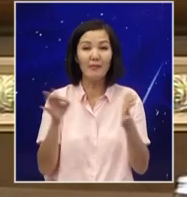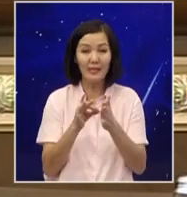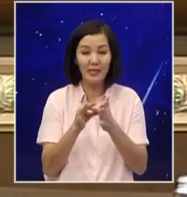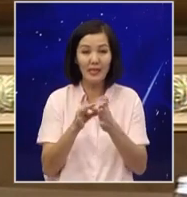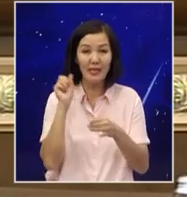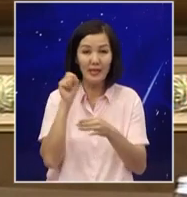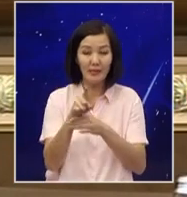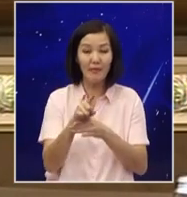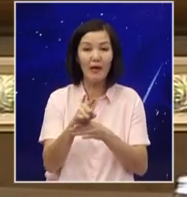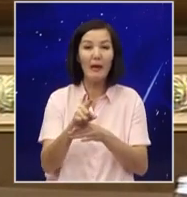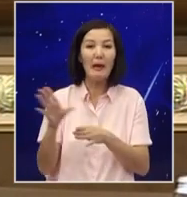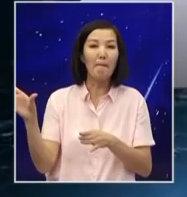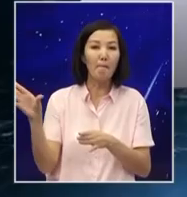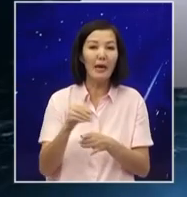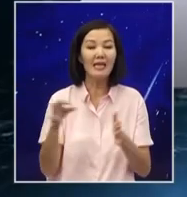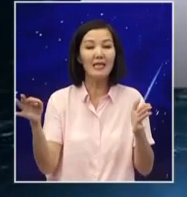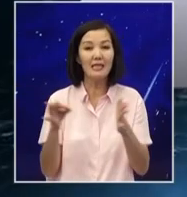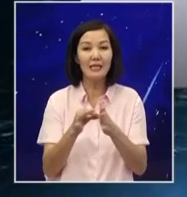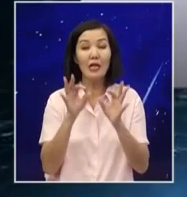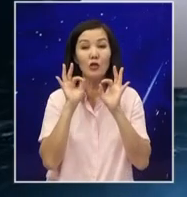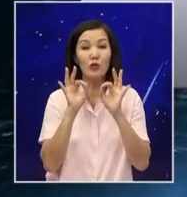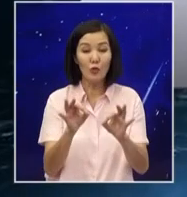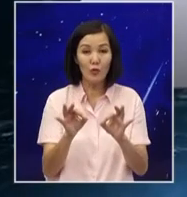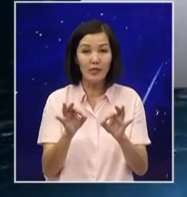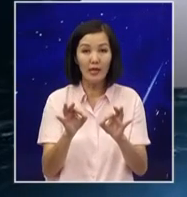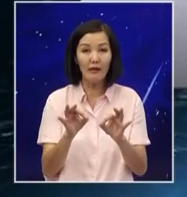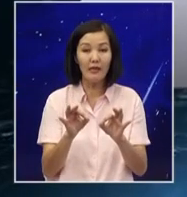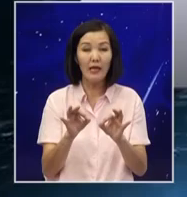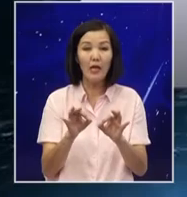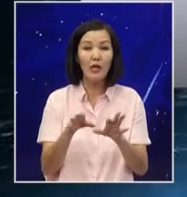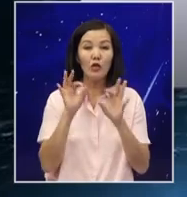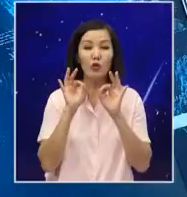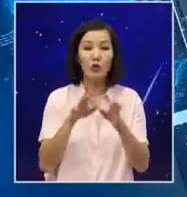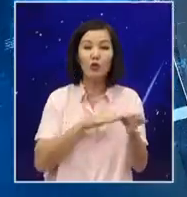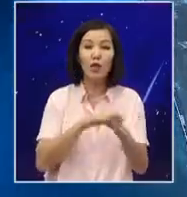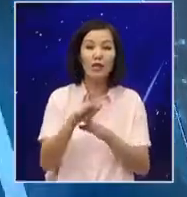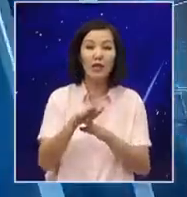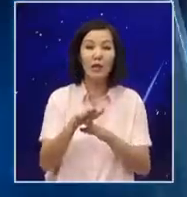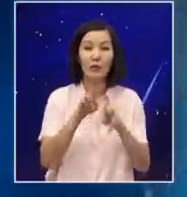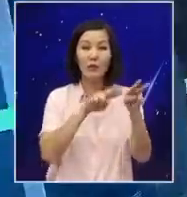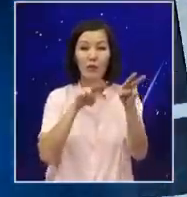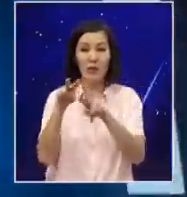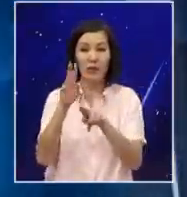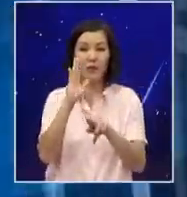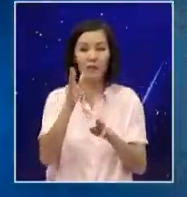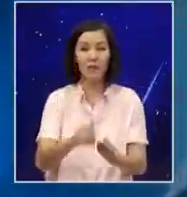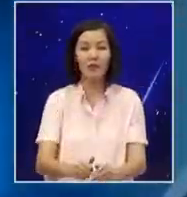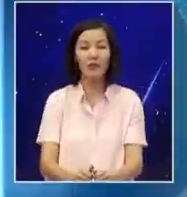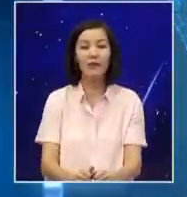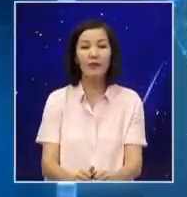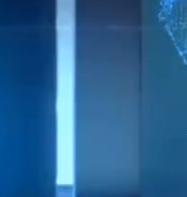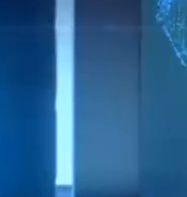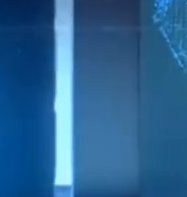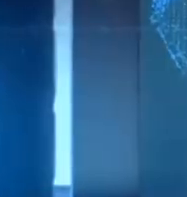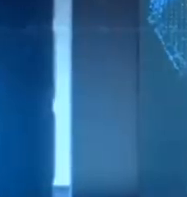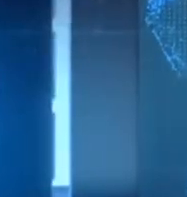осы. Қай-қайсысының да мақсаты айқын. Ендігісі абырой мен атқарылғаны. Меруерт Қыдырбайқызы, Надир Хамзин, Жетісу